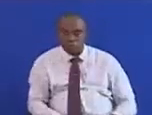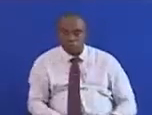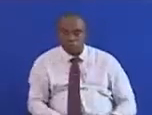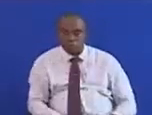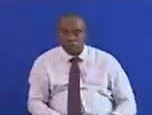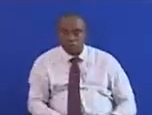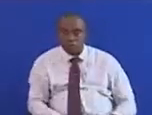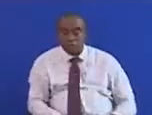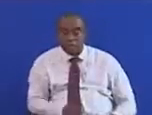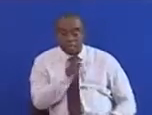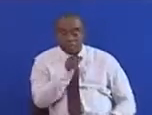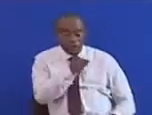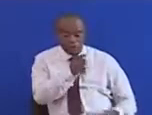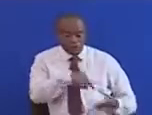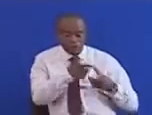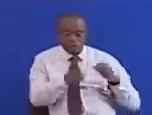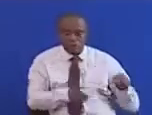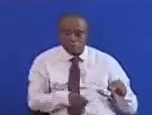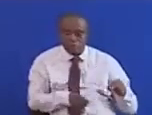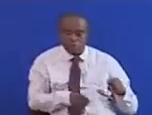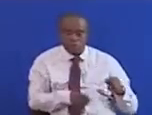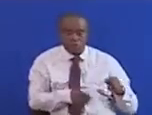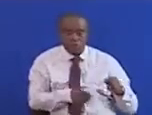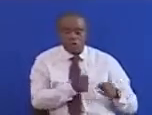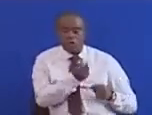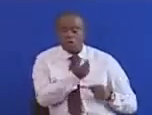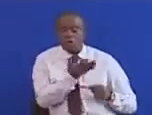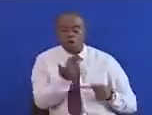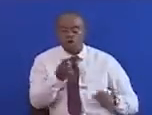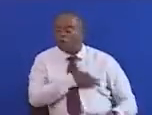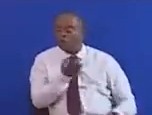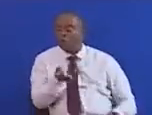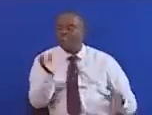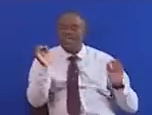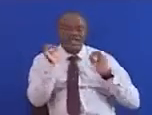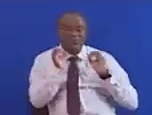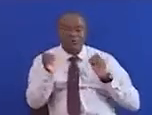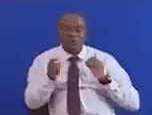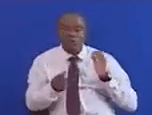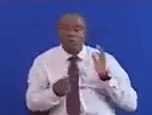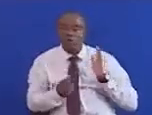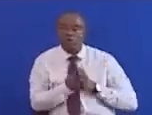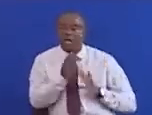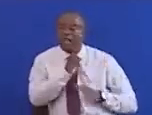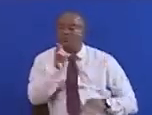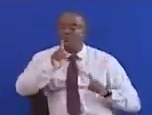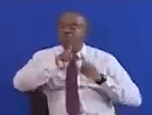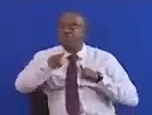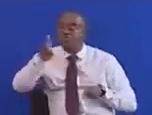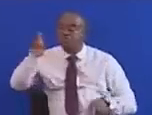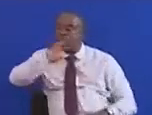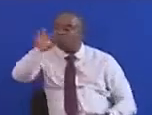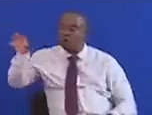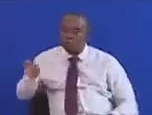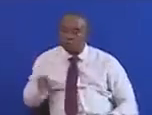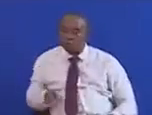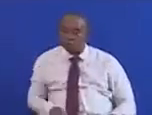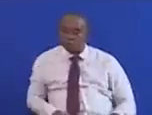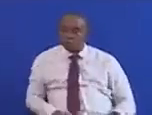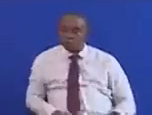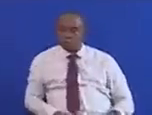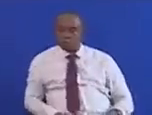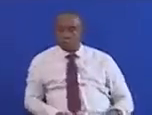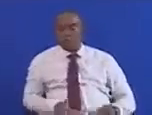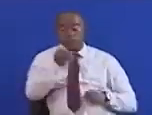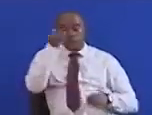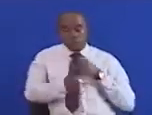waliojitolea wa pale Kinondoni, imeletwa orodha ambao hata hawajajitolea kabisa, tena wanaotoka katika halmashauri zingine nje ya mkoa. Lakini mwisho